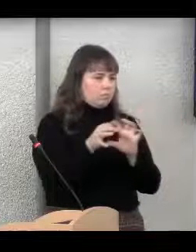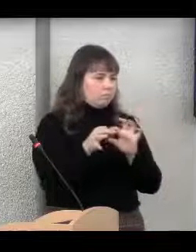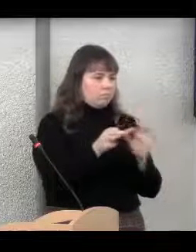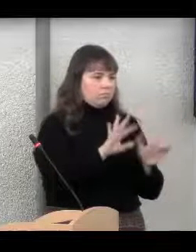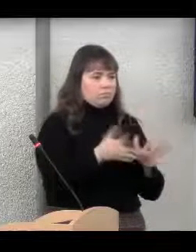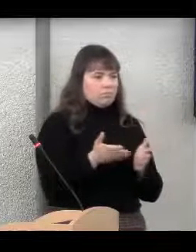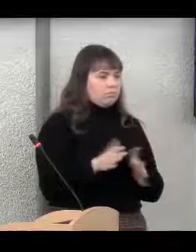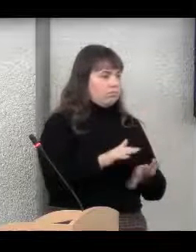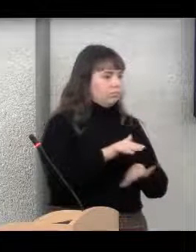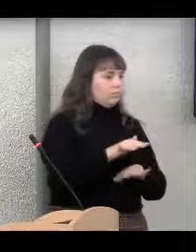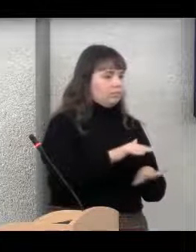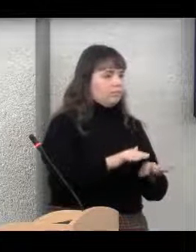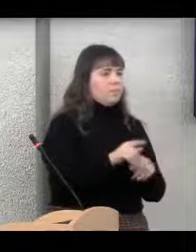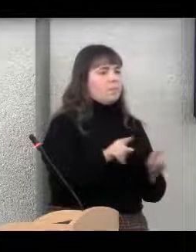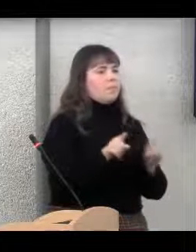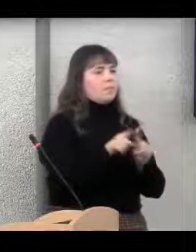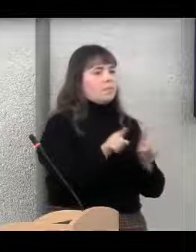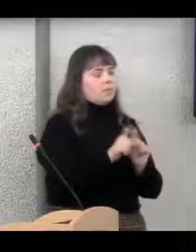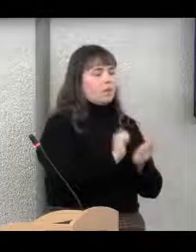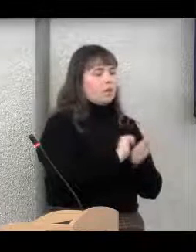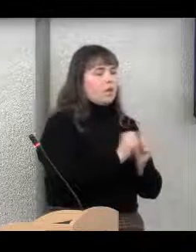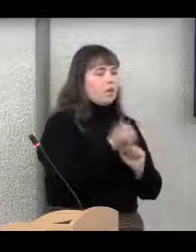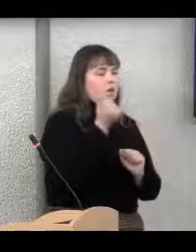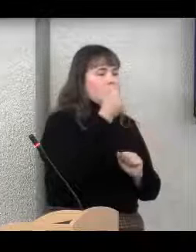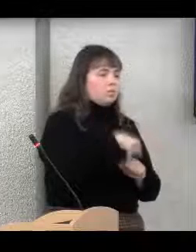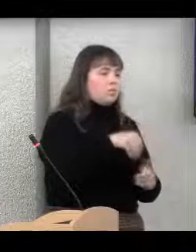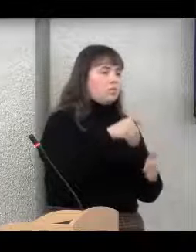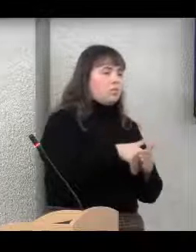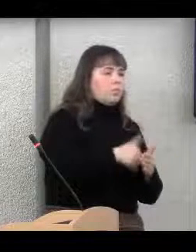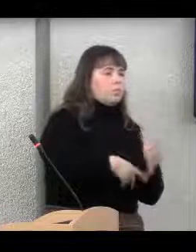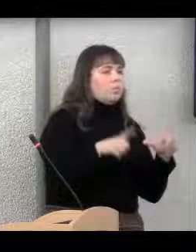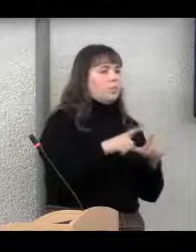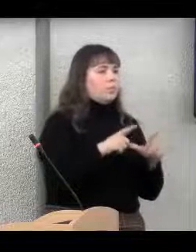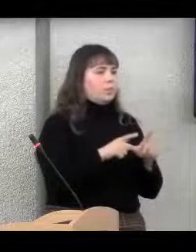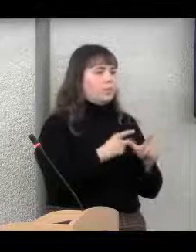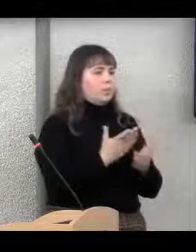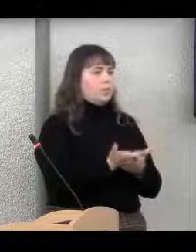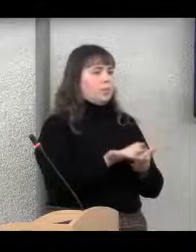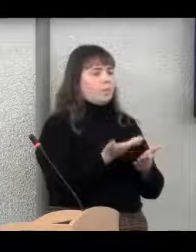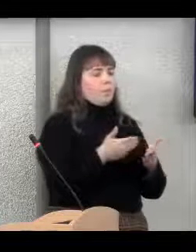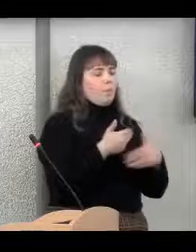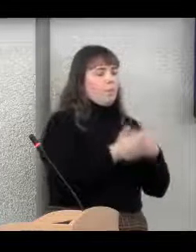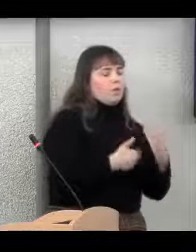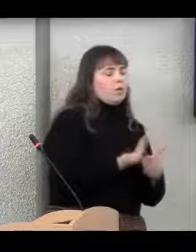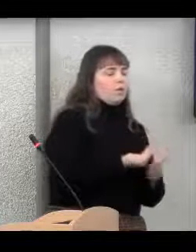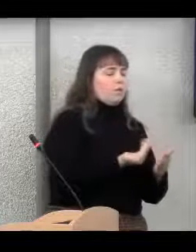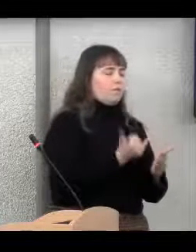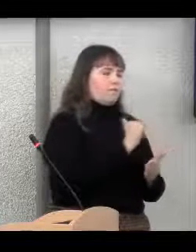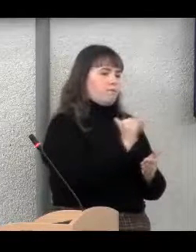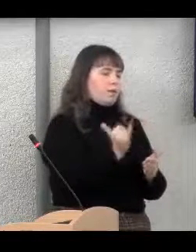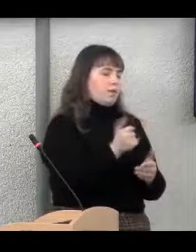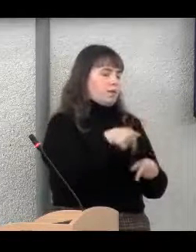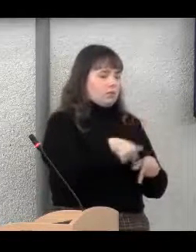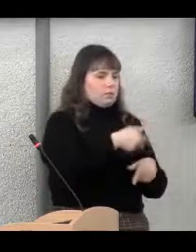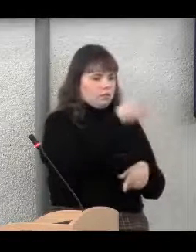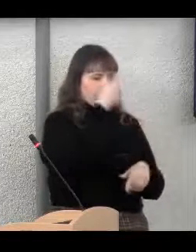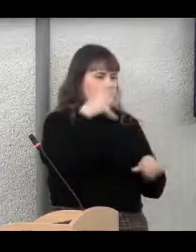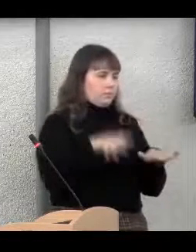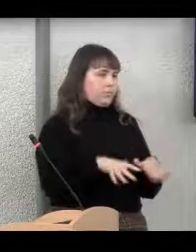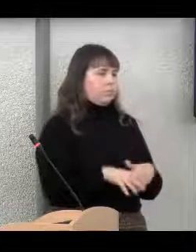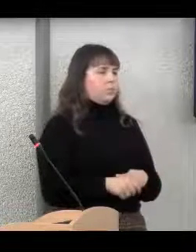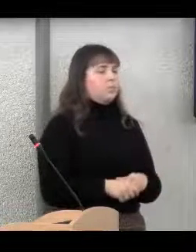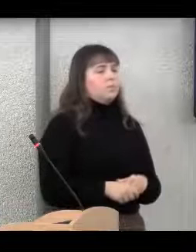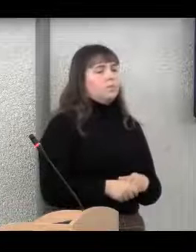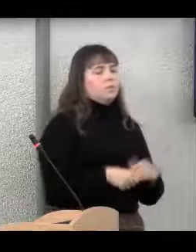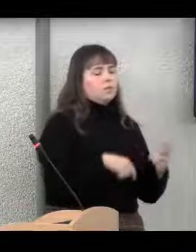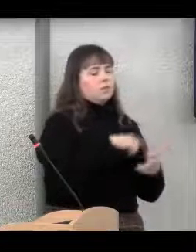atlikome anglies kaupimo ūkininkavimo vertinimo, potencialo vertinimą Lietuvoje. Taigi visose